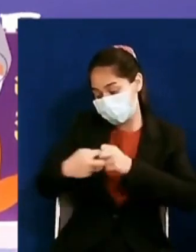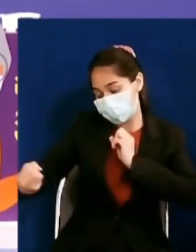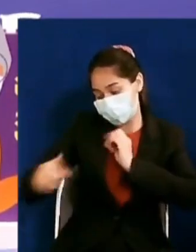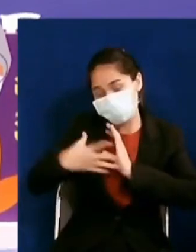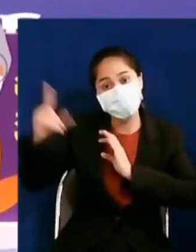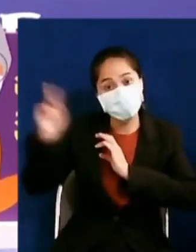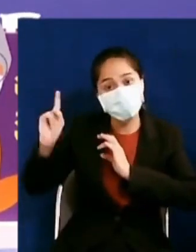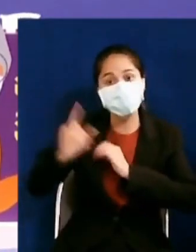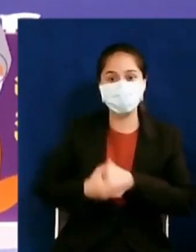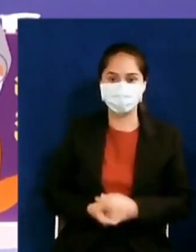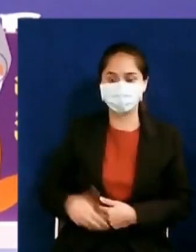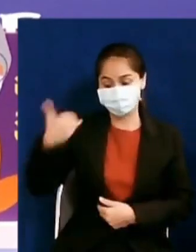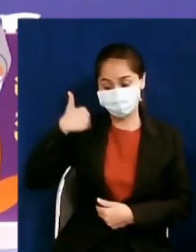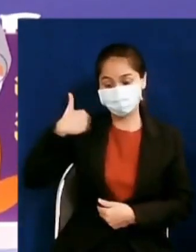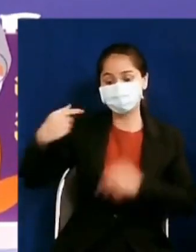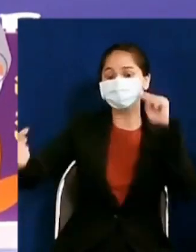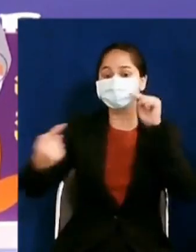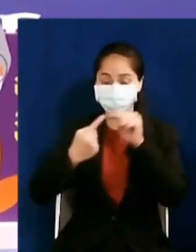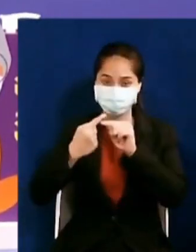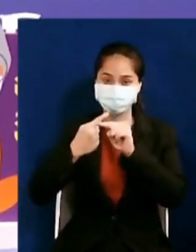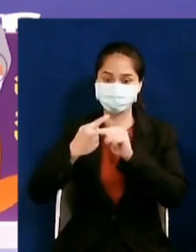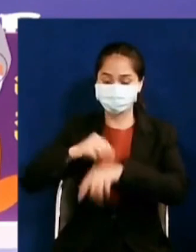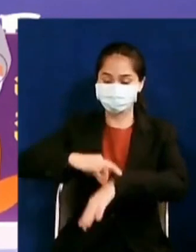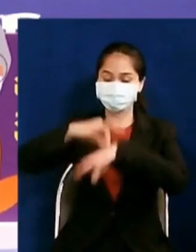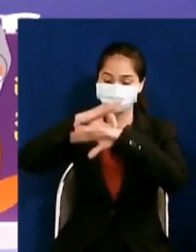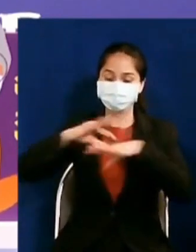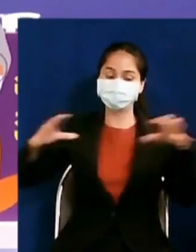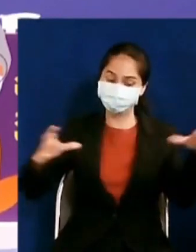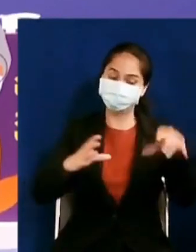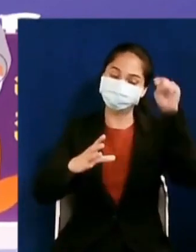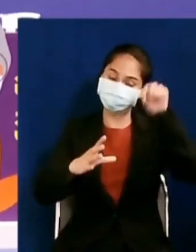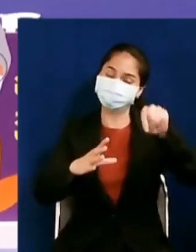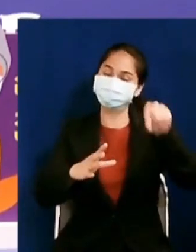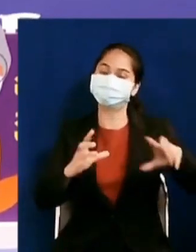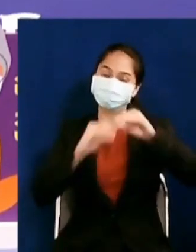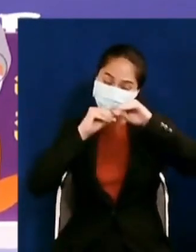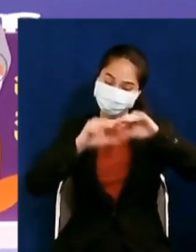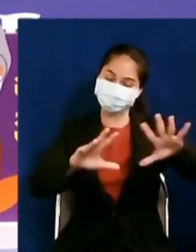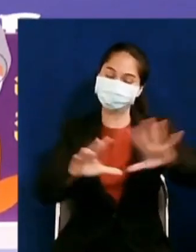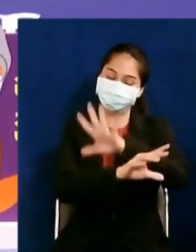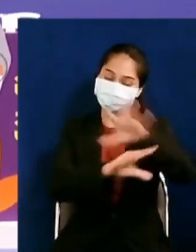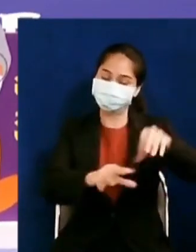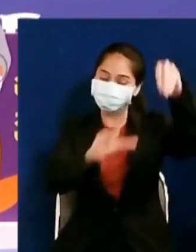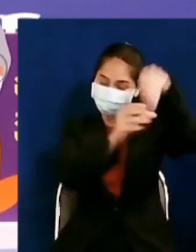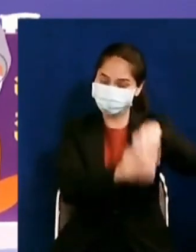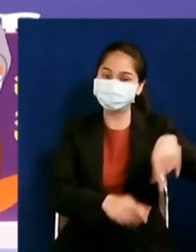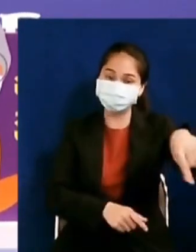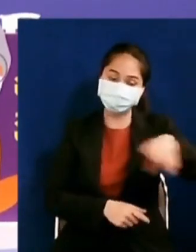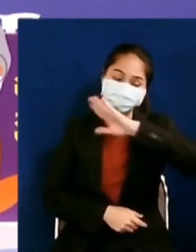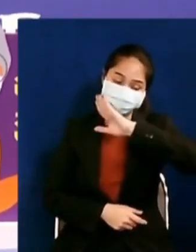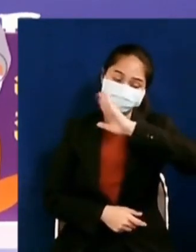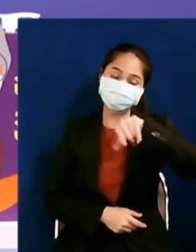สเซียเนเธอร์แลนด์เบลเยียมมองโกเลียไอซ์แลนด์แล้วก็ลาวจากโรงพยาบาลคู่สัญญาที่ตรวจให้โรงพยาบาล